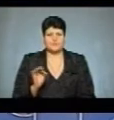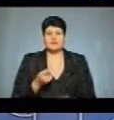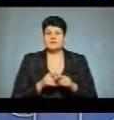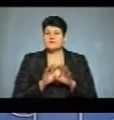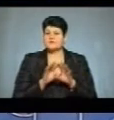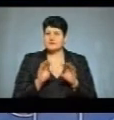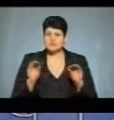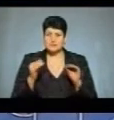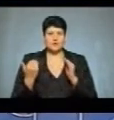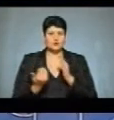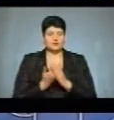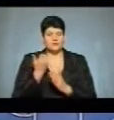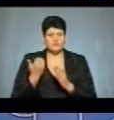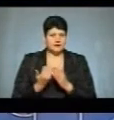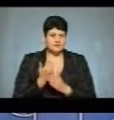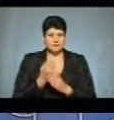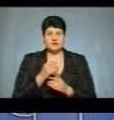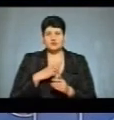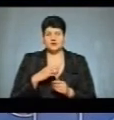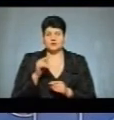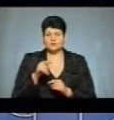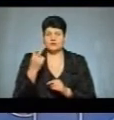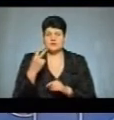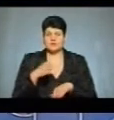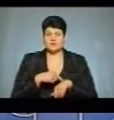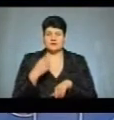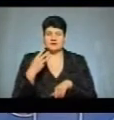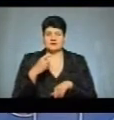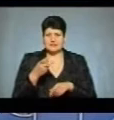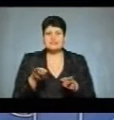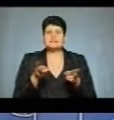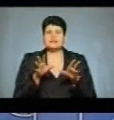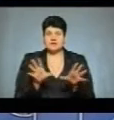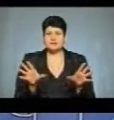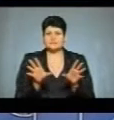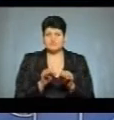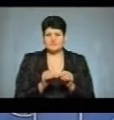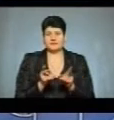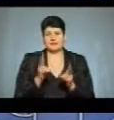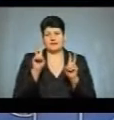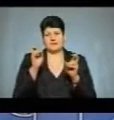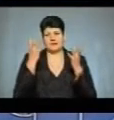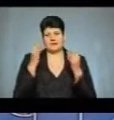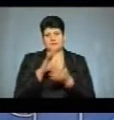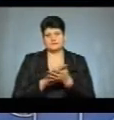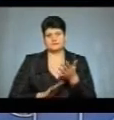мене все. З оновленим випуском новин чекатиму вас тут о 20:30 і залишайтеся з нами далі в ефірі «Тема дня».